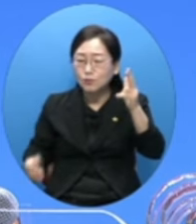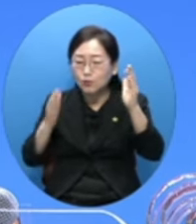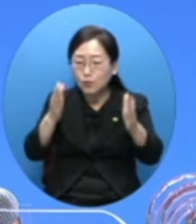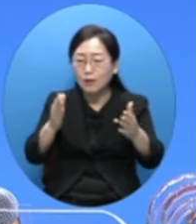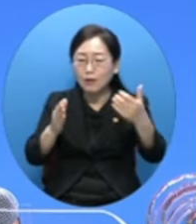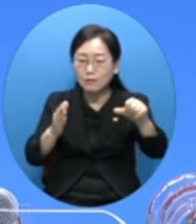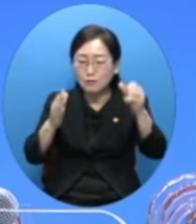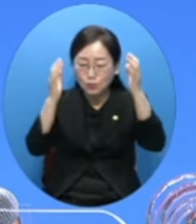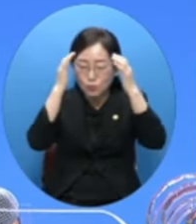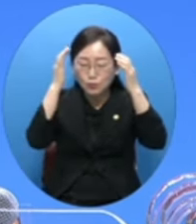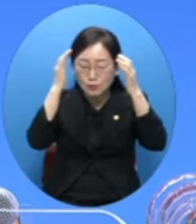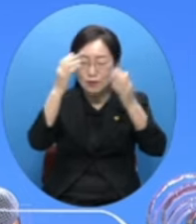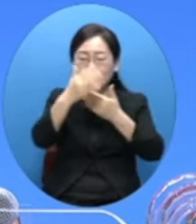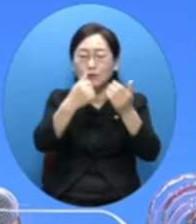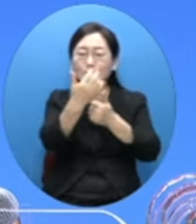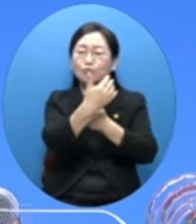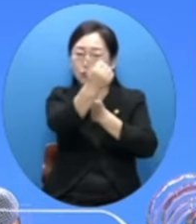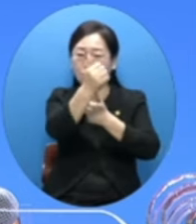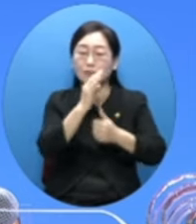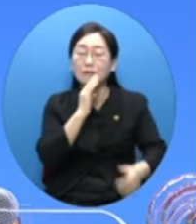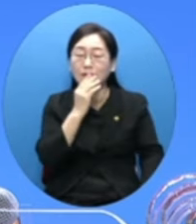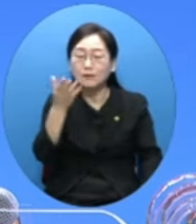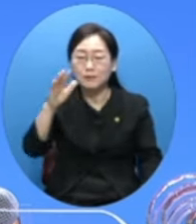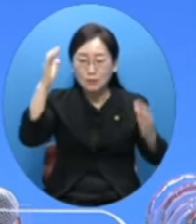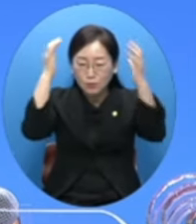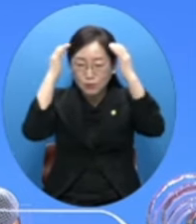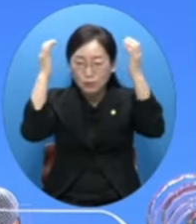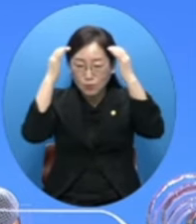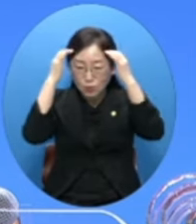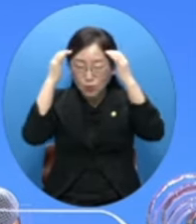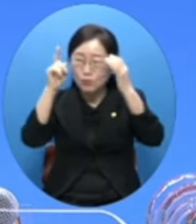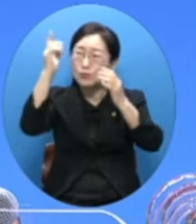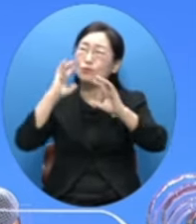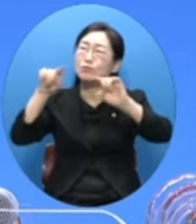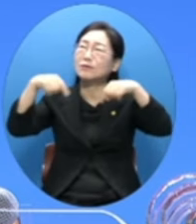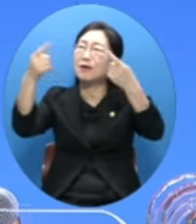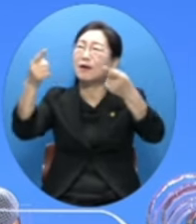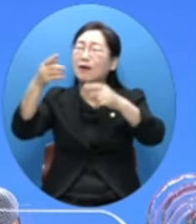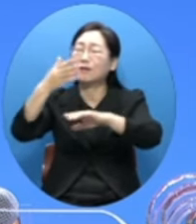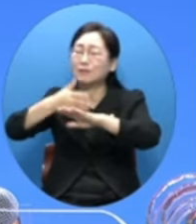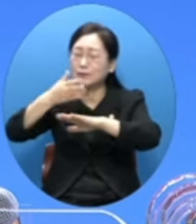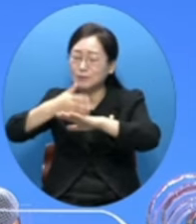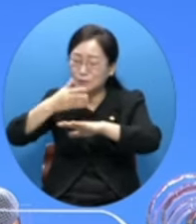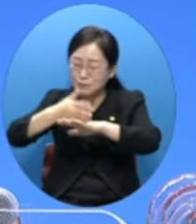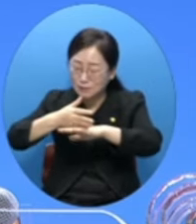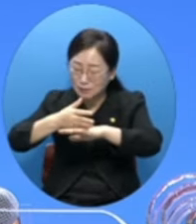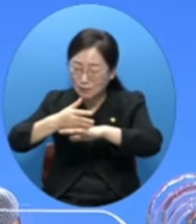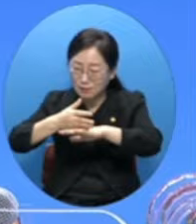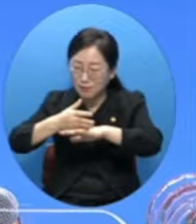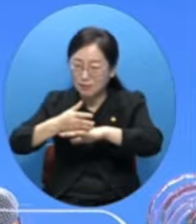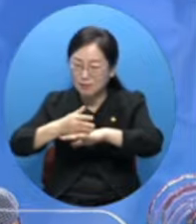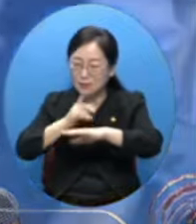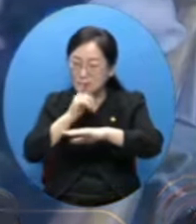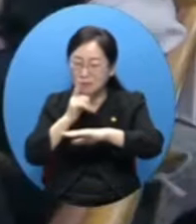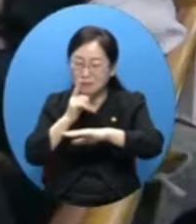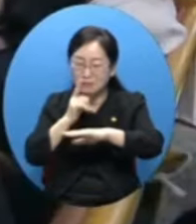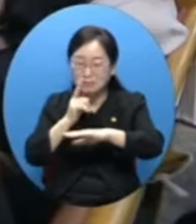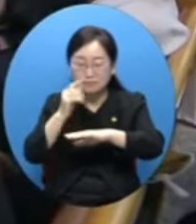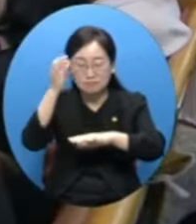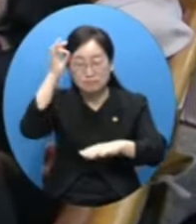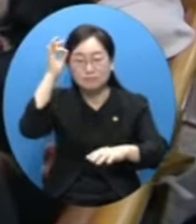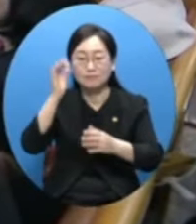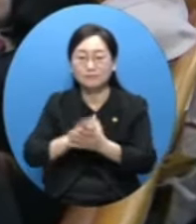부르심을 받았지만은 이제는 고통이 없는 천국에 가게 돼서 감사합니다. 그런 고백을 한 기억이 납니다.